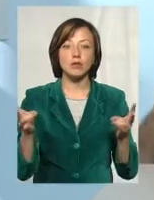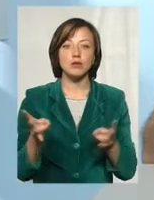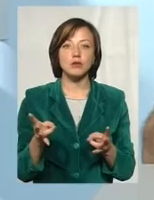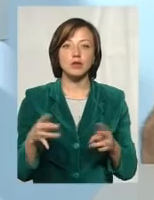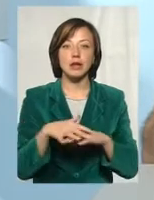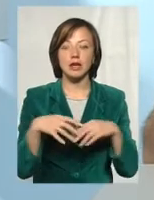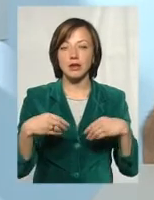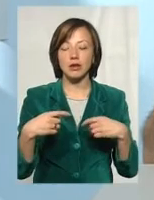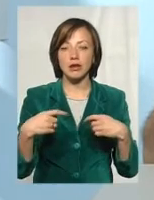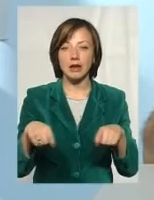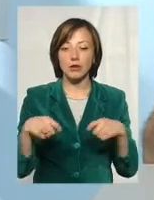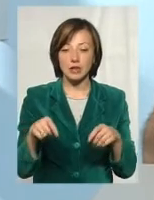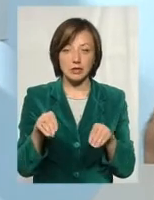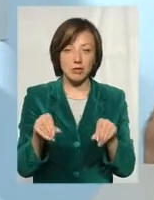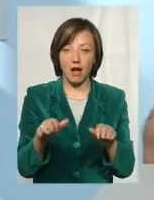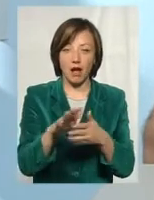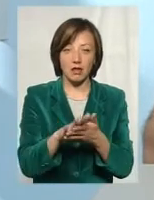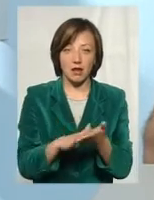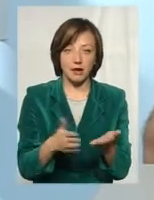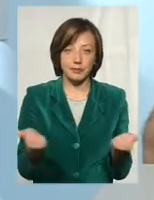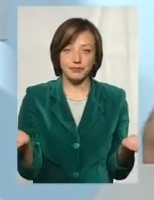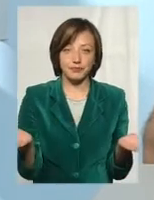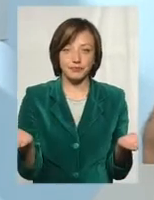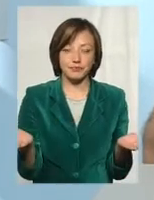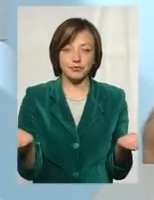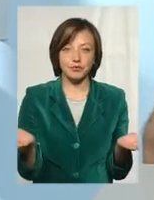потрібен ринок землі. А далі вона